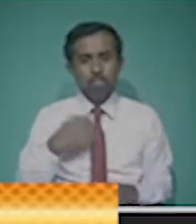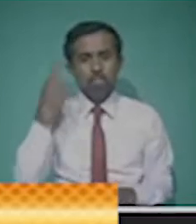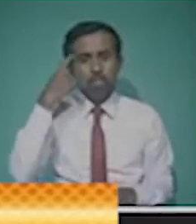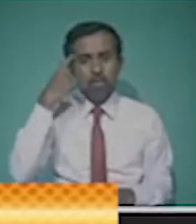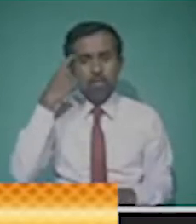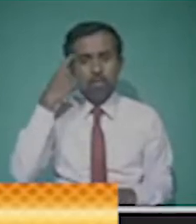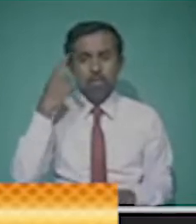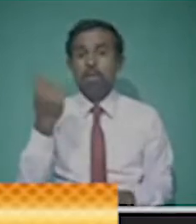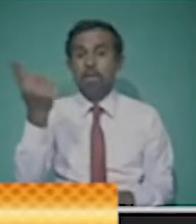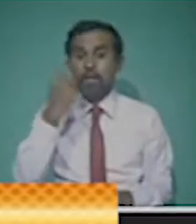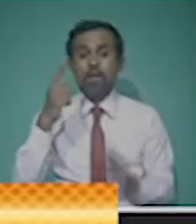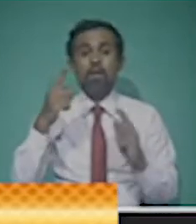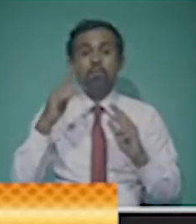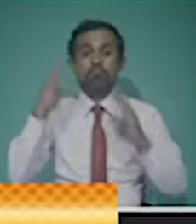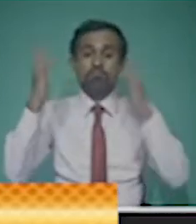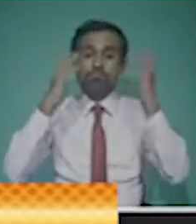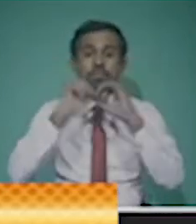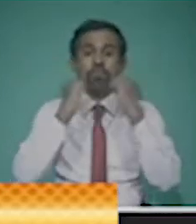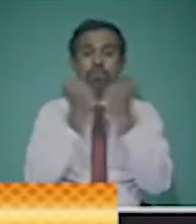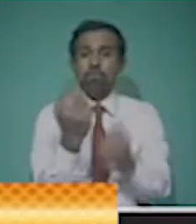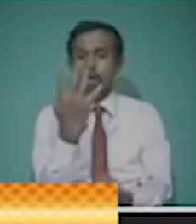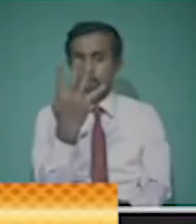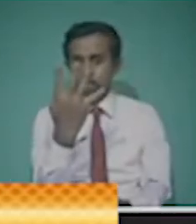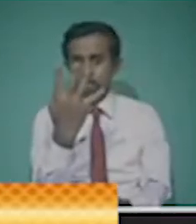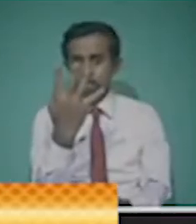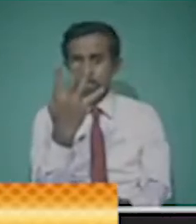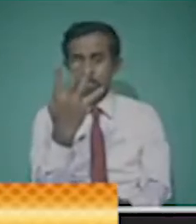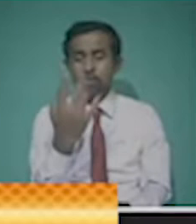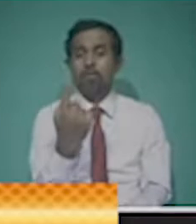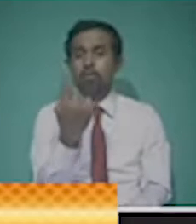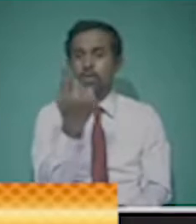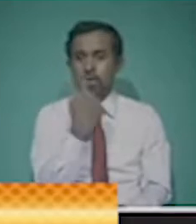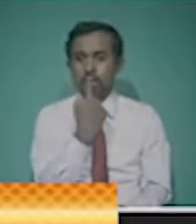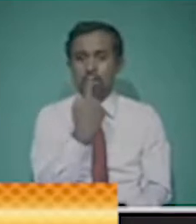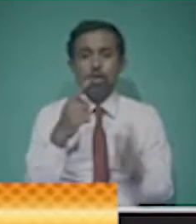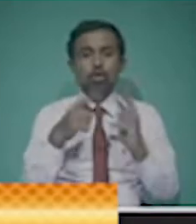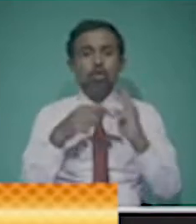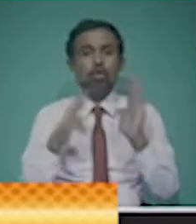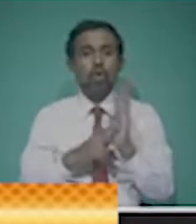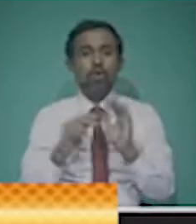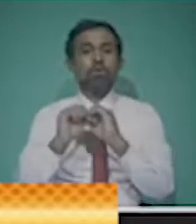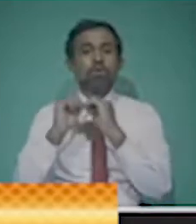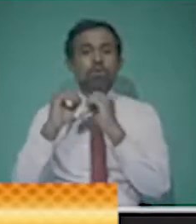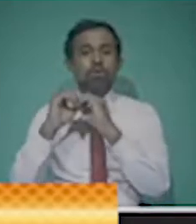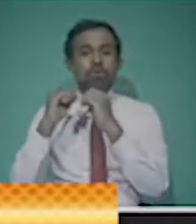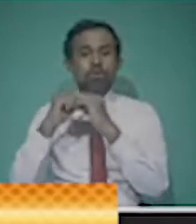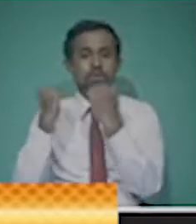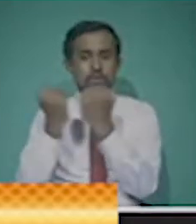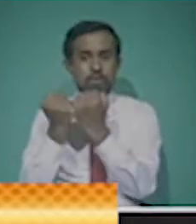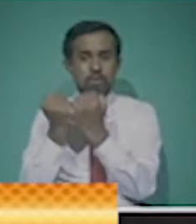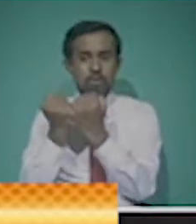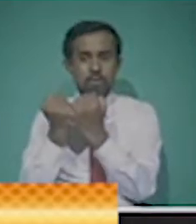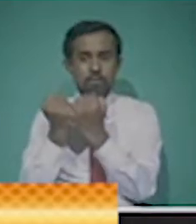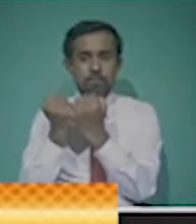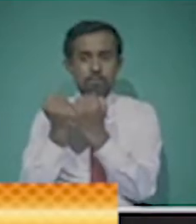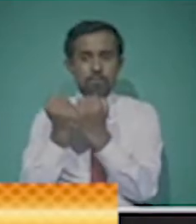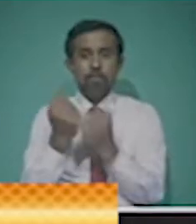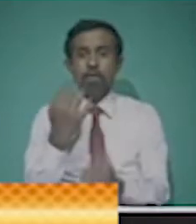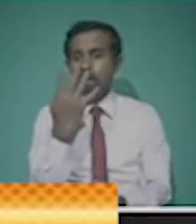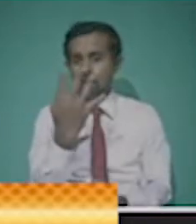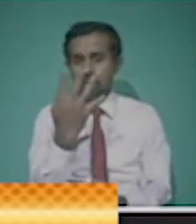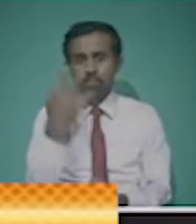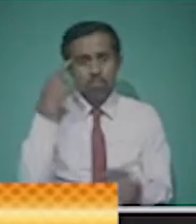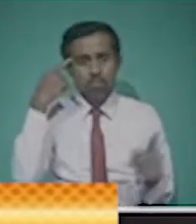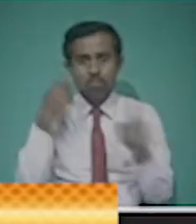அண்ணனே மிக்கி அண்ணன் ஜாத்தியந்திர சமாஜ் அத்திராக் நம்கரா சமாஜ் கீருவா அக்ஸாதிங்க சமாஜ சங்விதானே அத்தராக் மீ